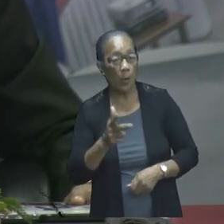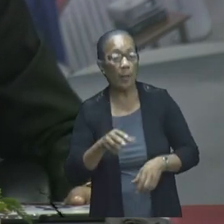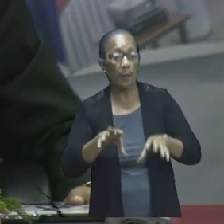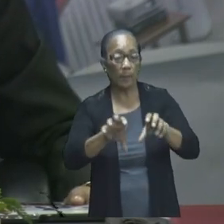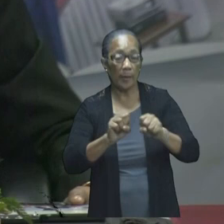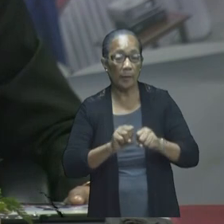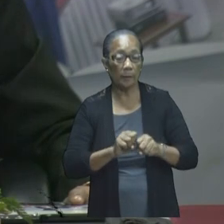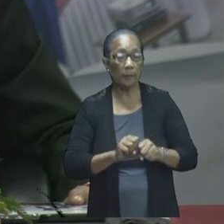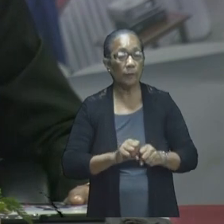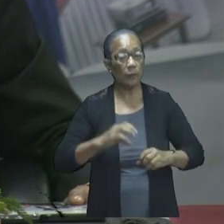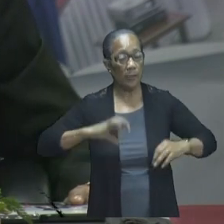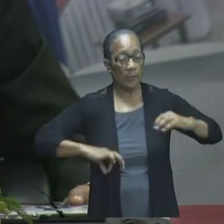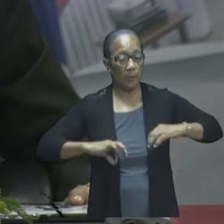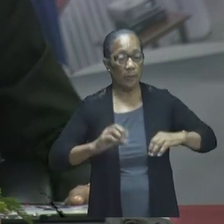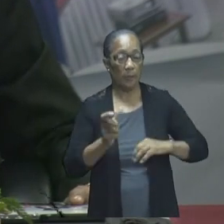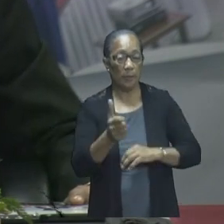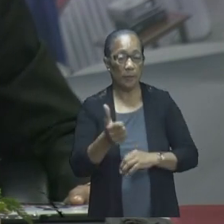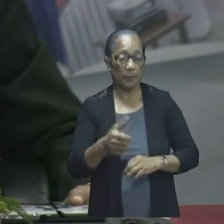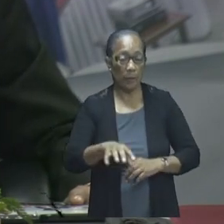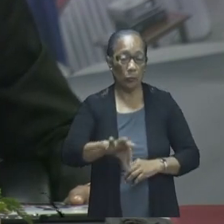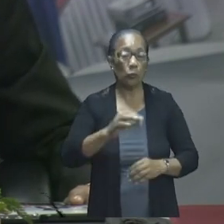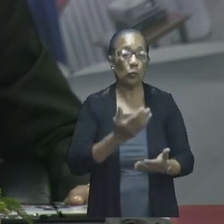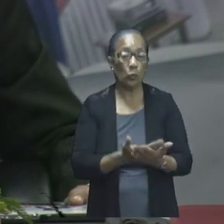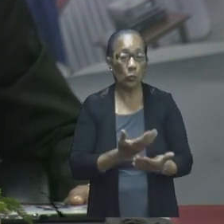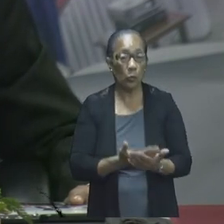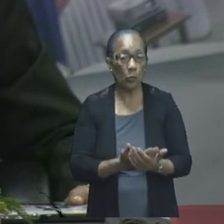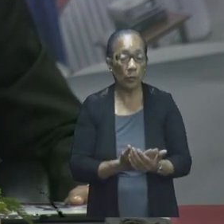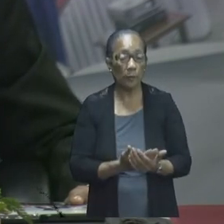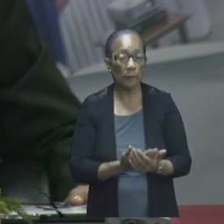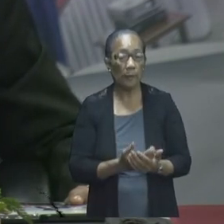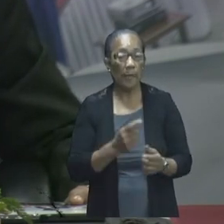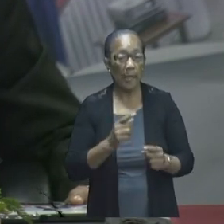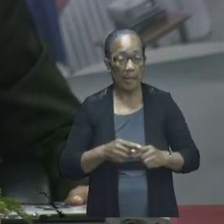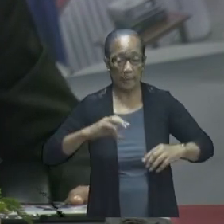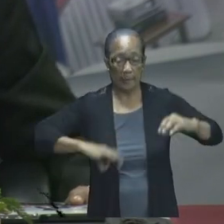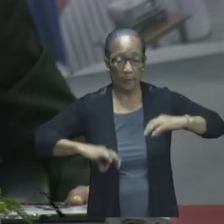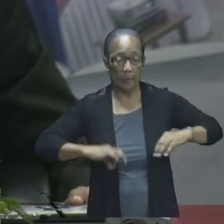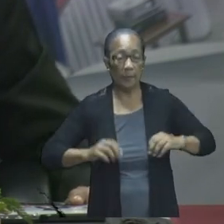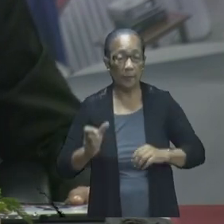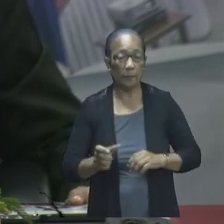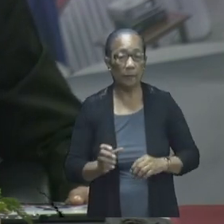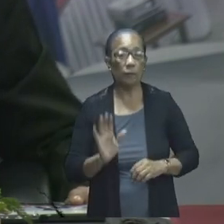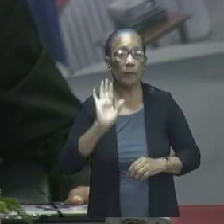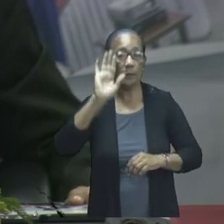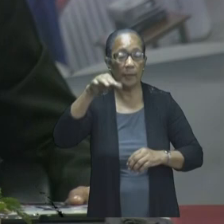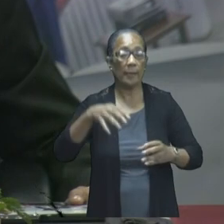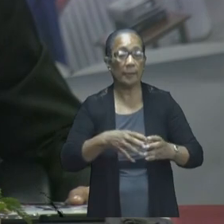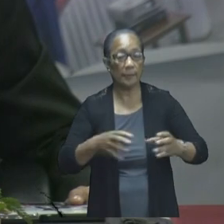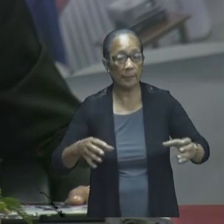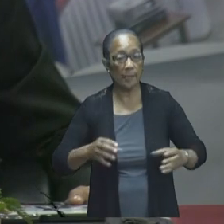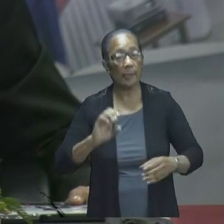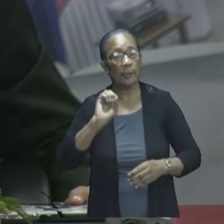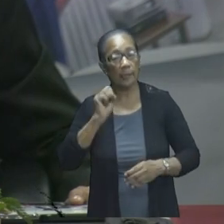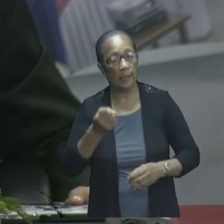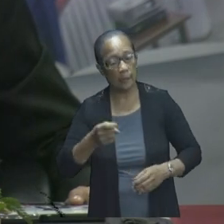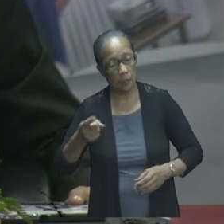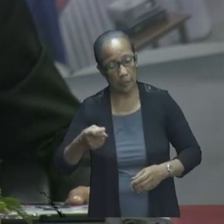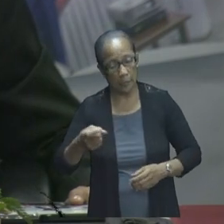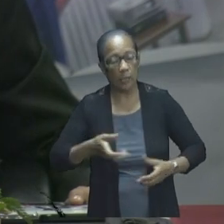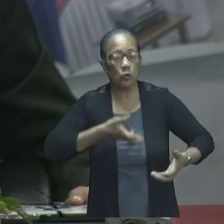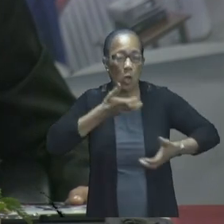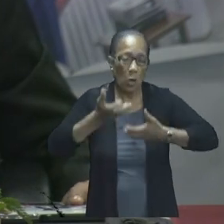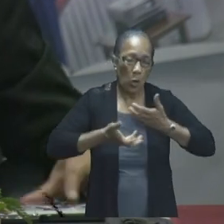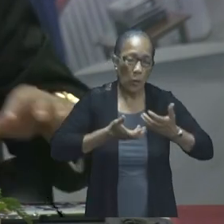op goed te keuren in het kader van die je polly sector die vormen en de minister van buza zaak en daar over technische die meer